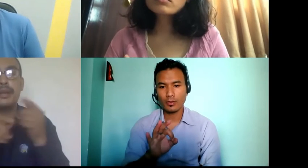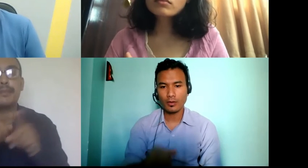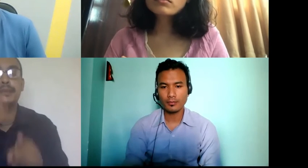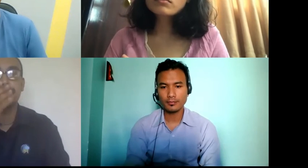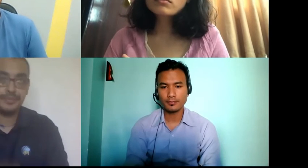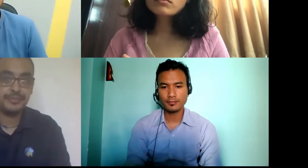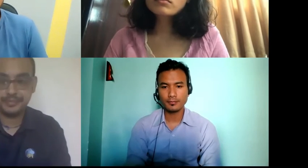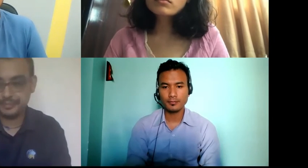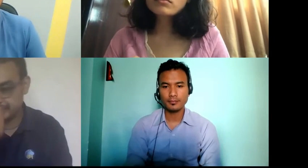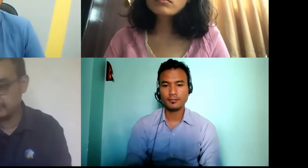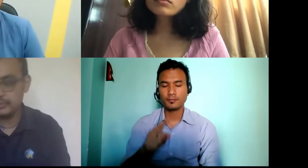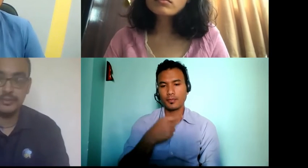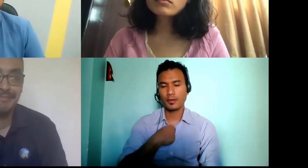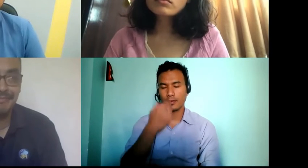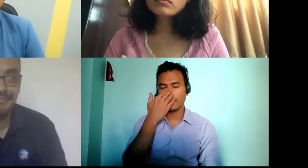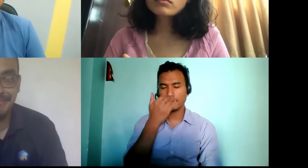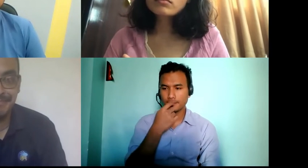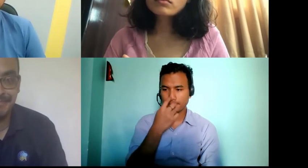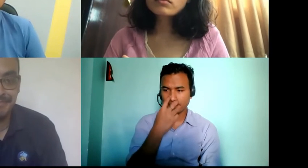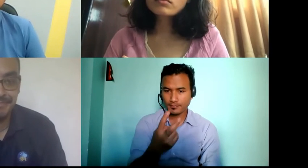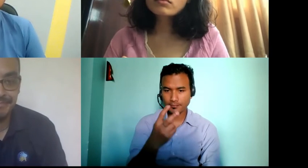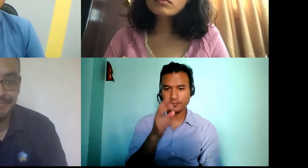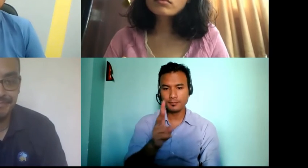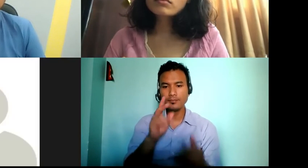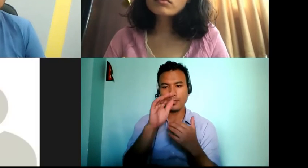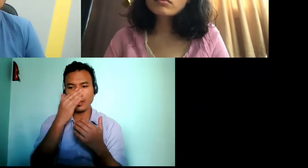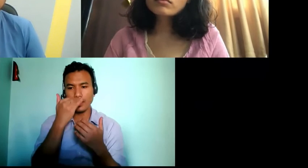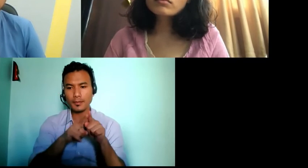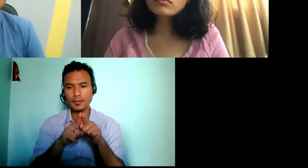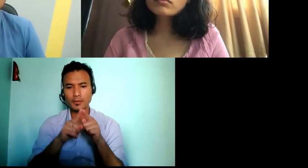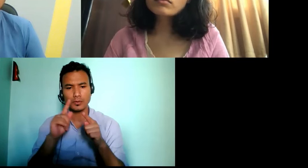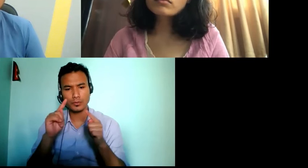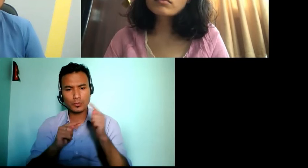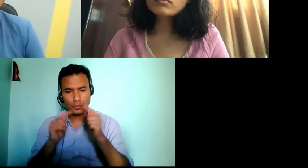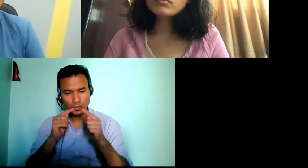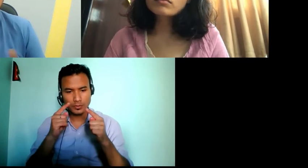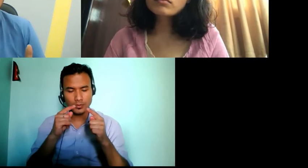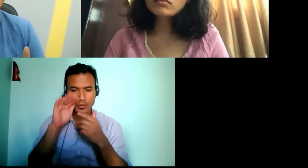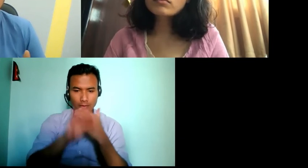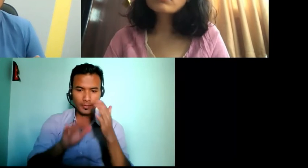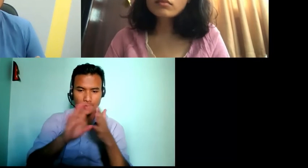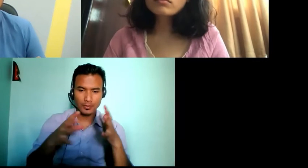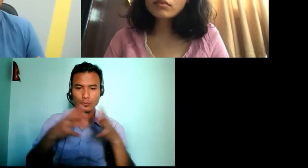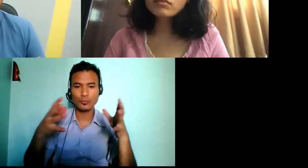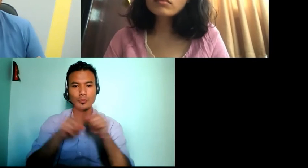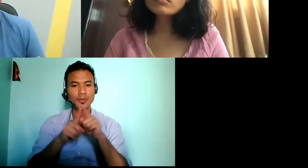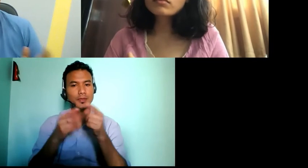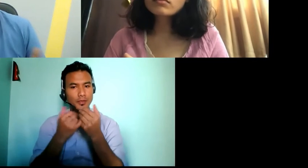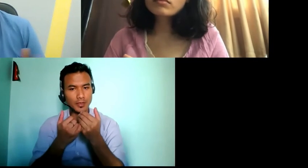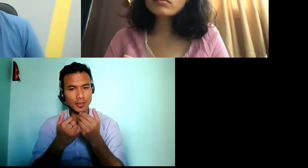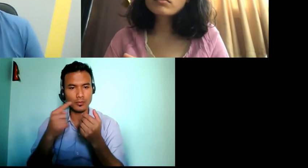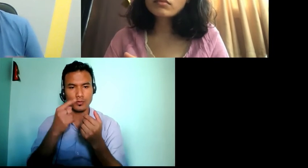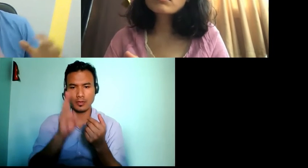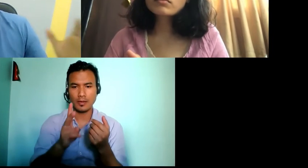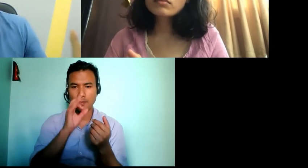रूपमा पनि हेर्दाखेरि चाहिँ मनोवैज्ञानिक रूपमा पनि हेर्दाखेरि. त्यही कारणले त्यो कुरामा चाहिँ केही चुस्तो बोल्ने बित्तिकै त्यसलाई एकदमै ठुलो एक्जाजरेसन गर्ने र त्यसले चाहिँ साँच्चै